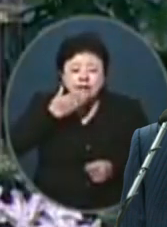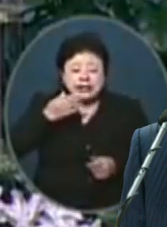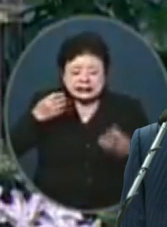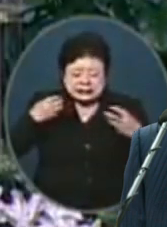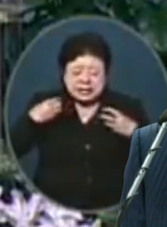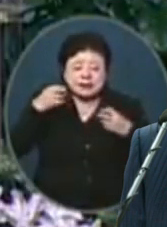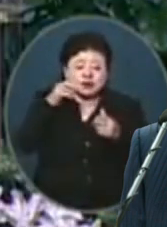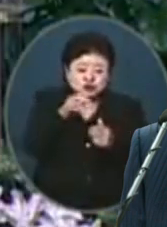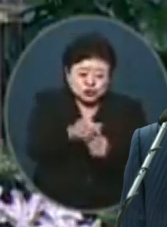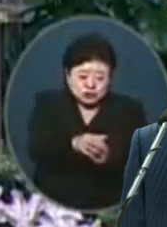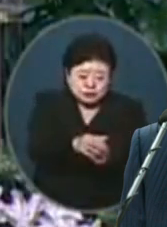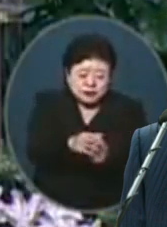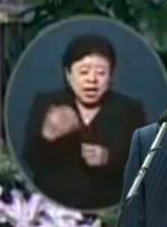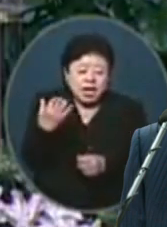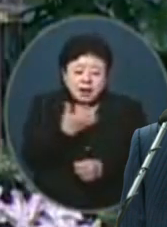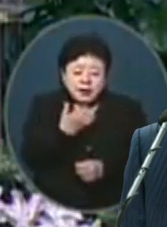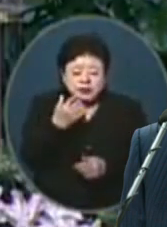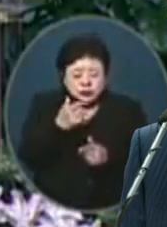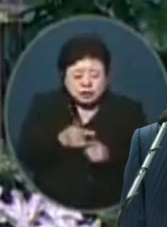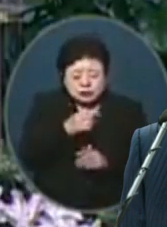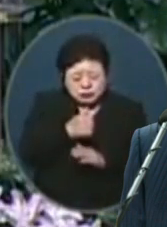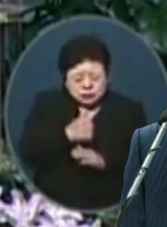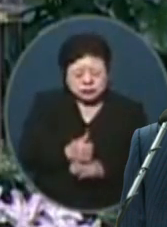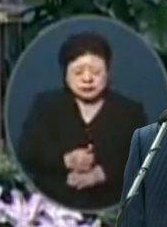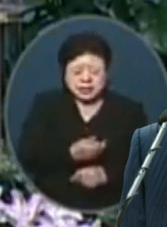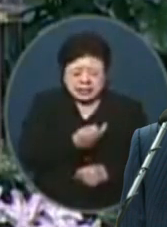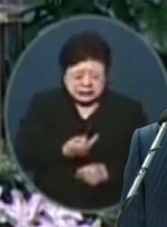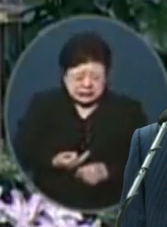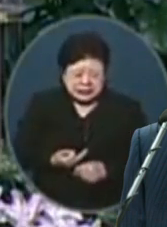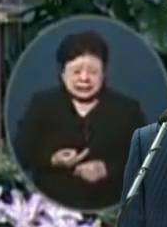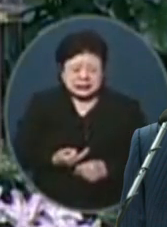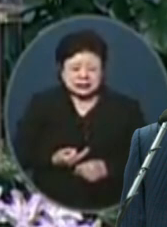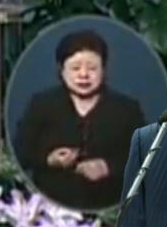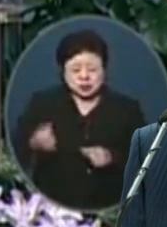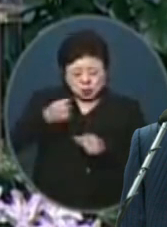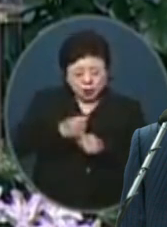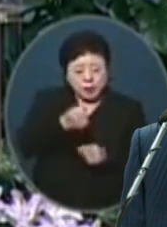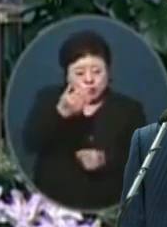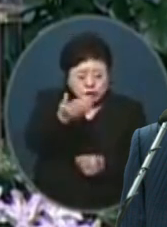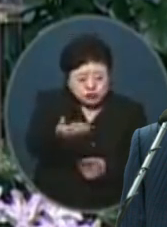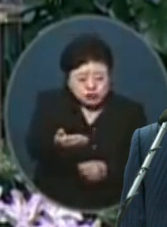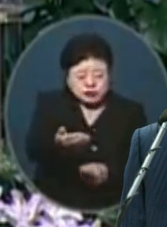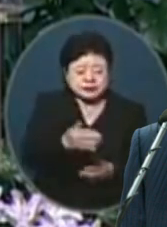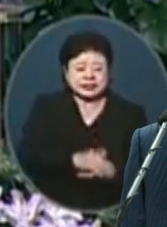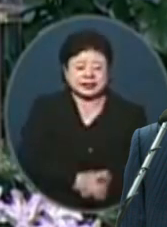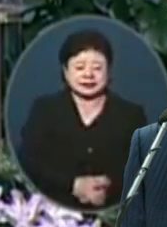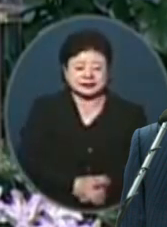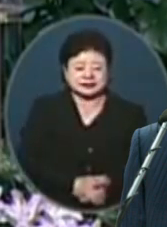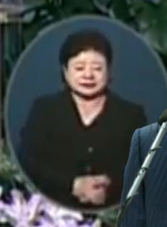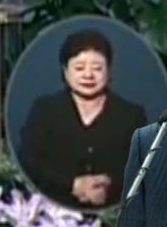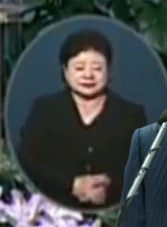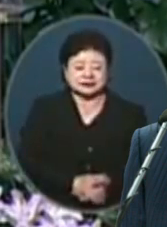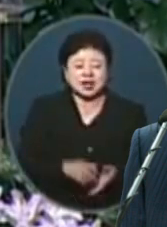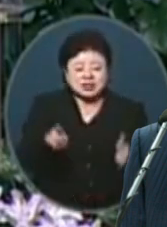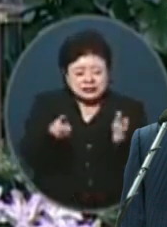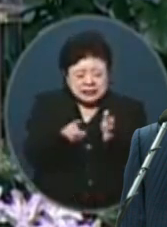주셨습니다. 베드로를 예수님의 제자로 다시 회복시켜 주신 것입니다. 우리의